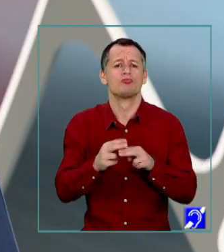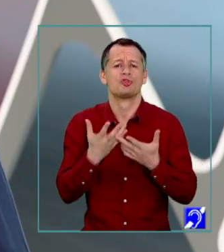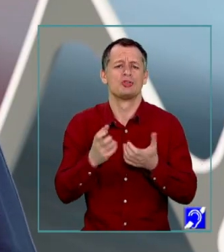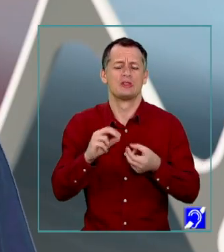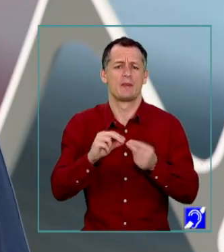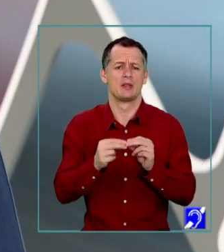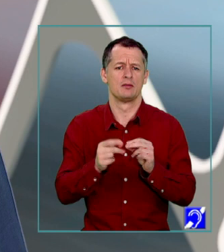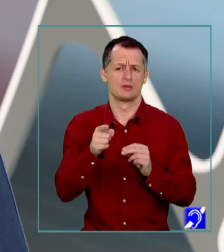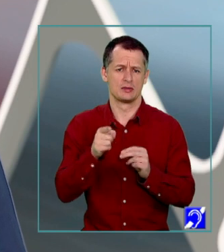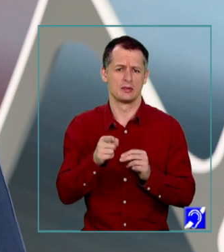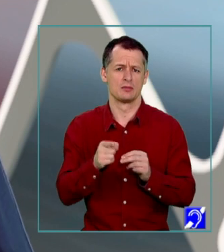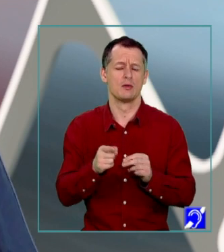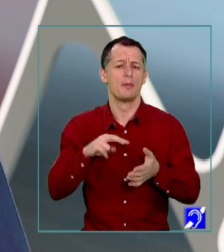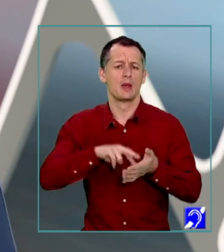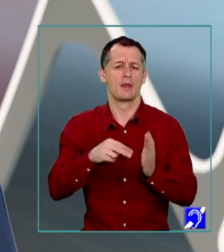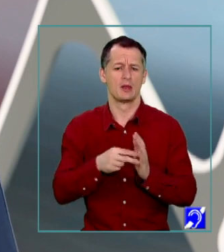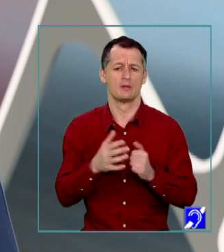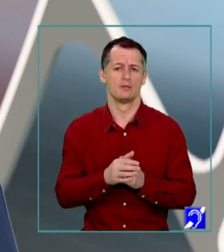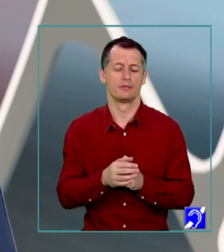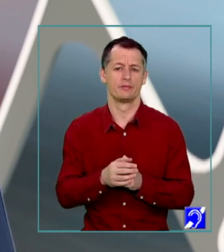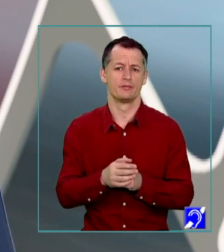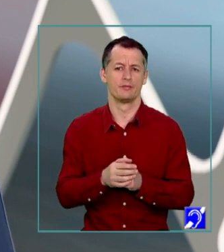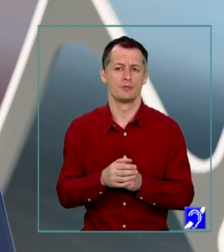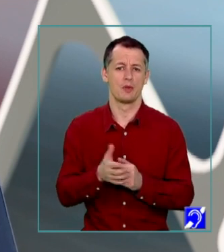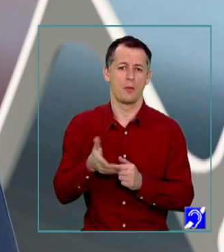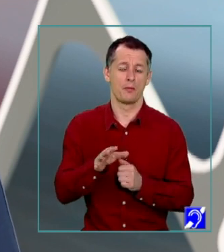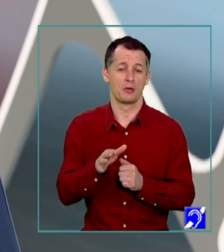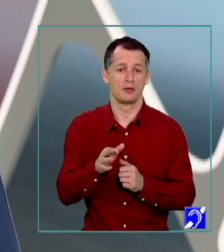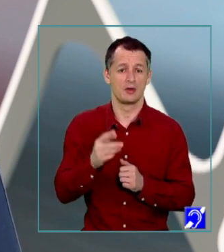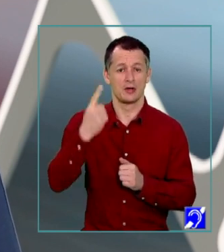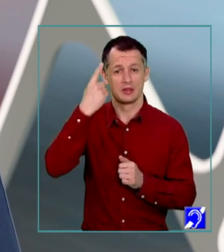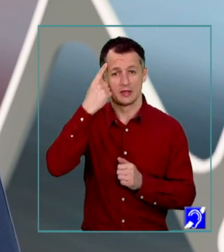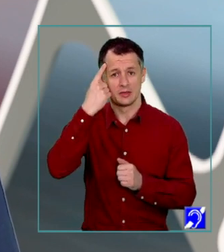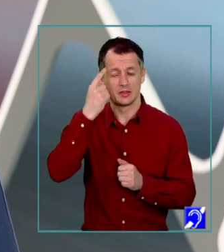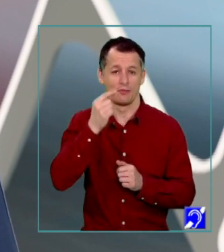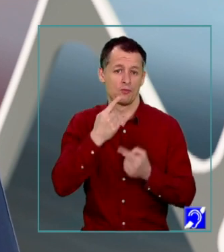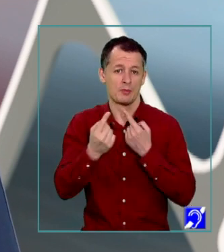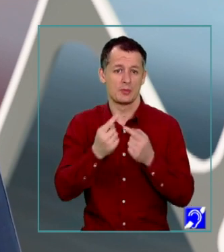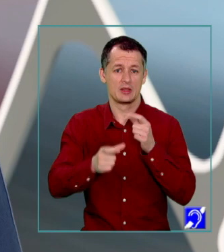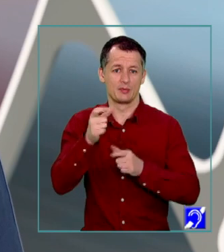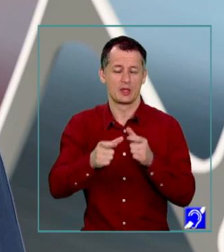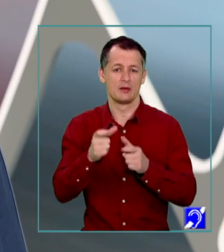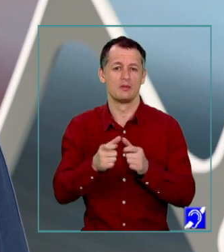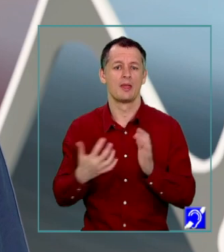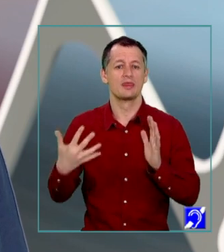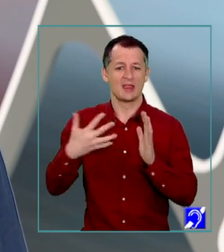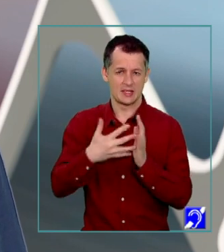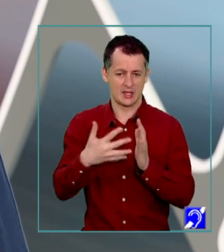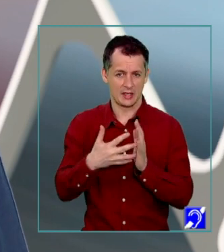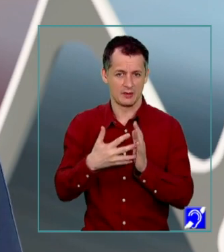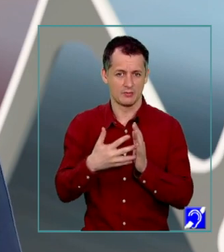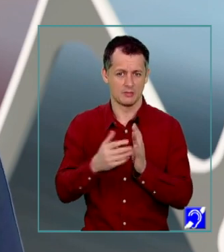așteptați să abordăm unul din testele publicate deja, teste numite teste de